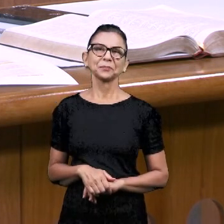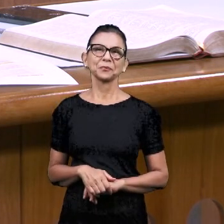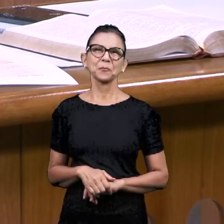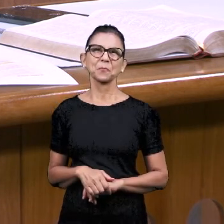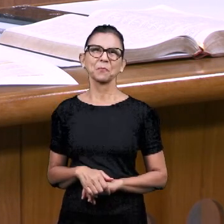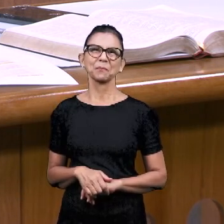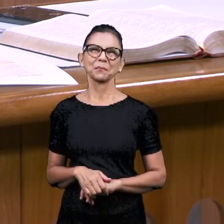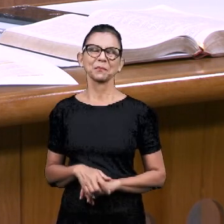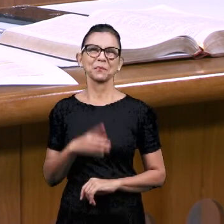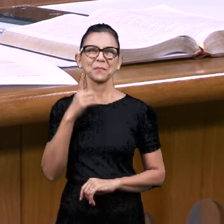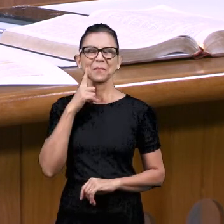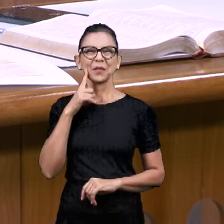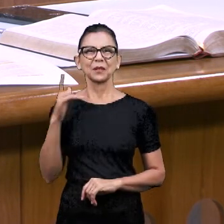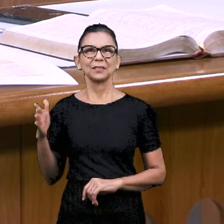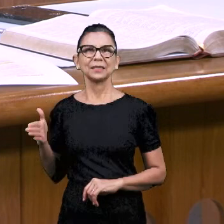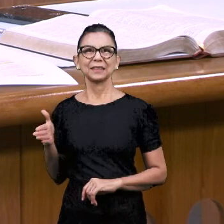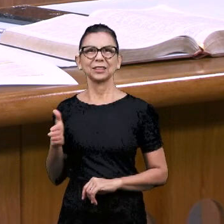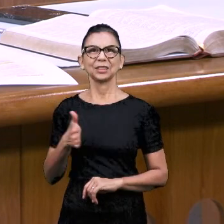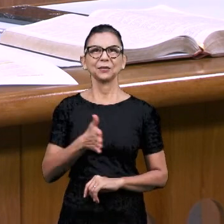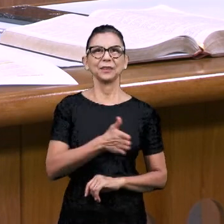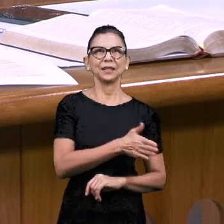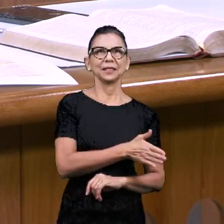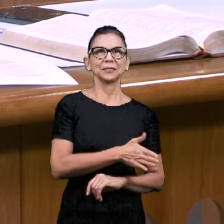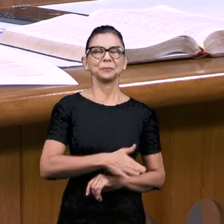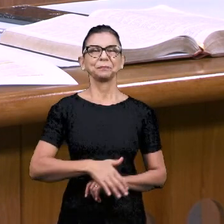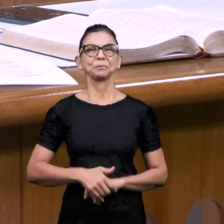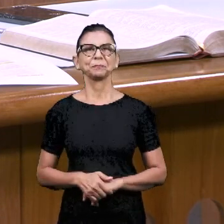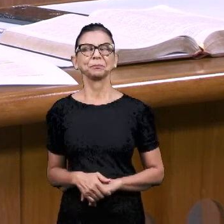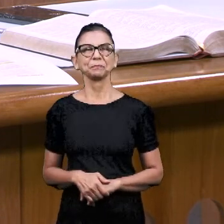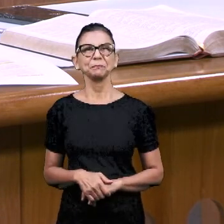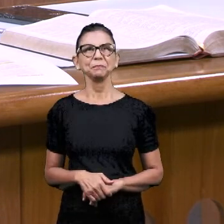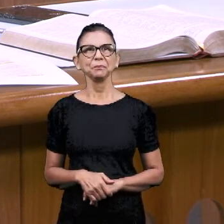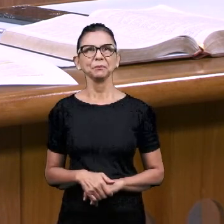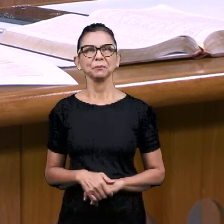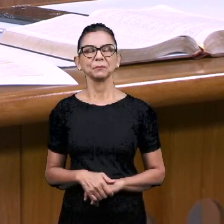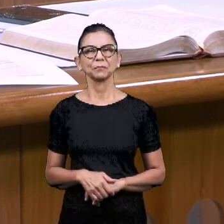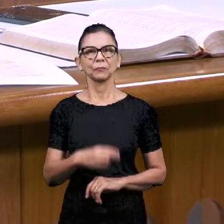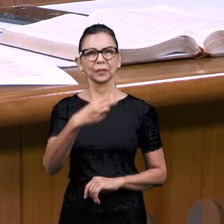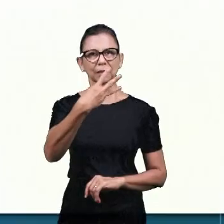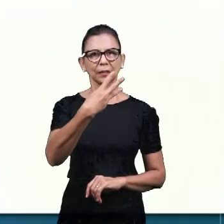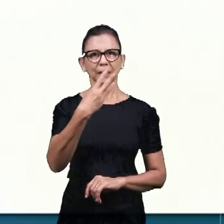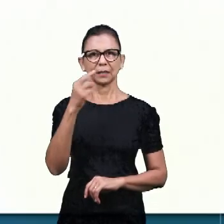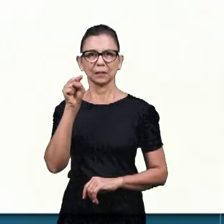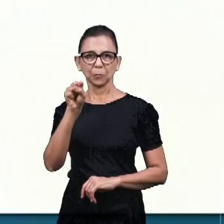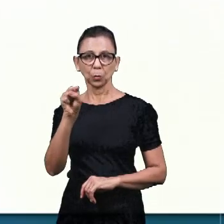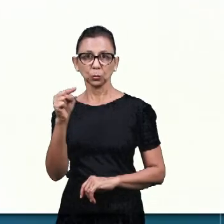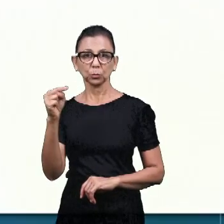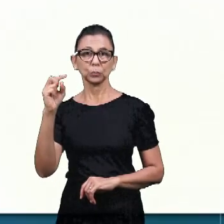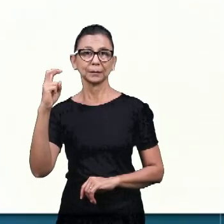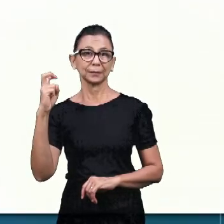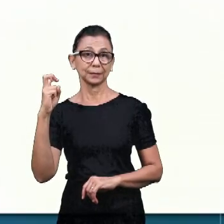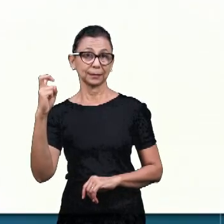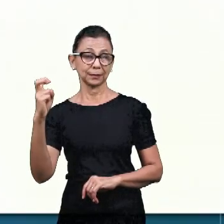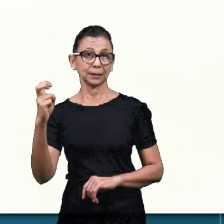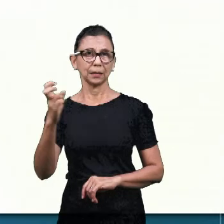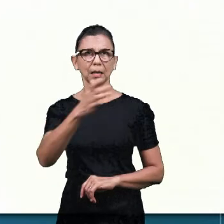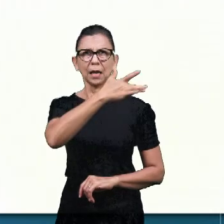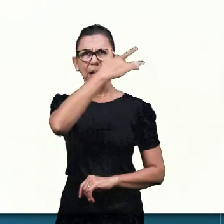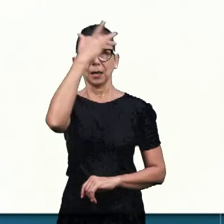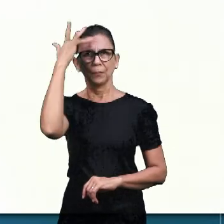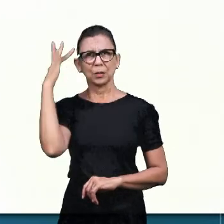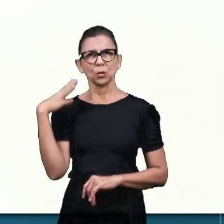l'état de Acre. Maintenant, passons à la question 3.5 qui dit le suivant. Celui qui reçoit le prophète